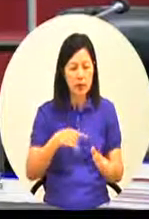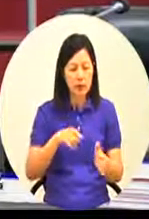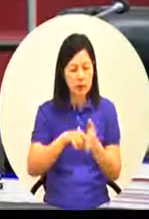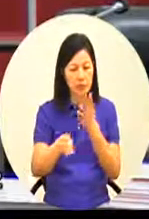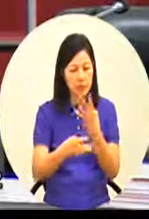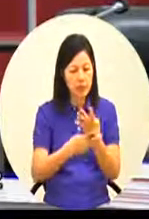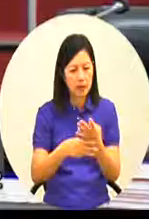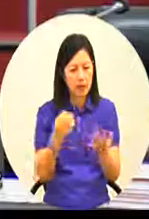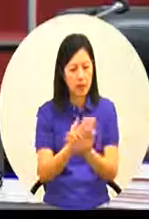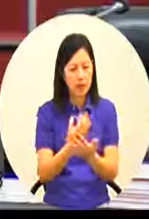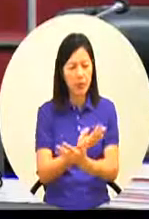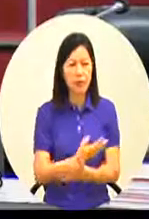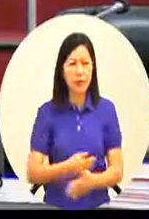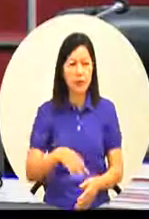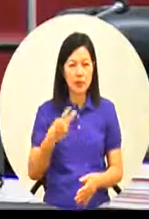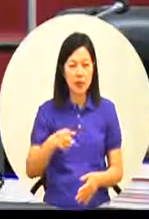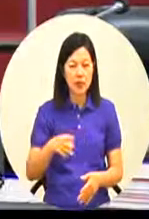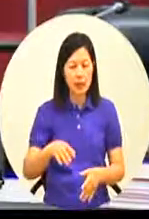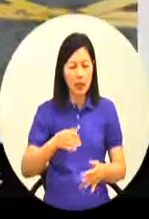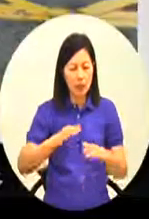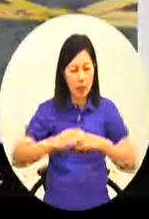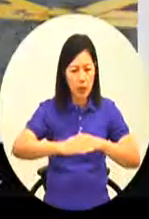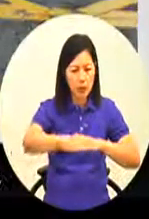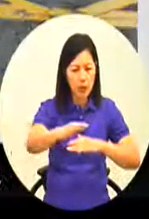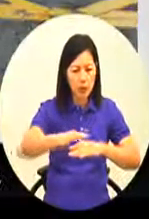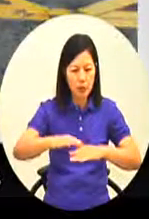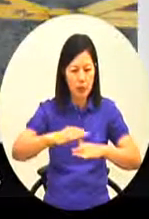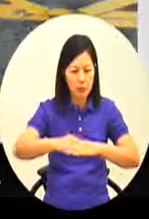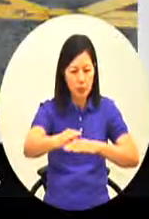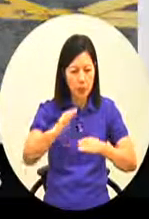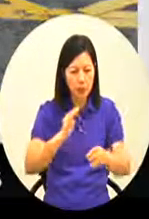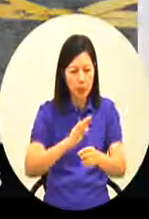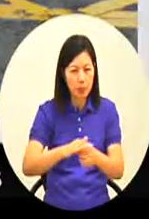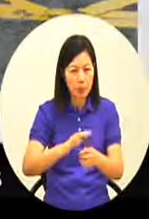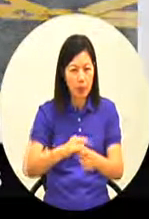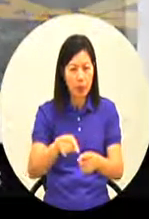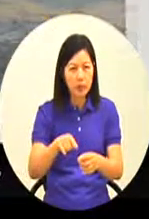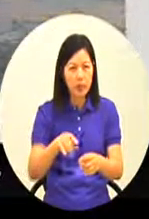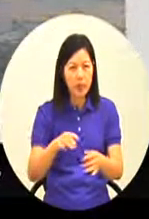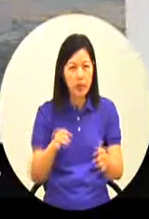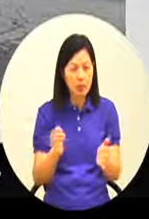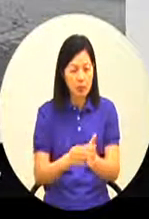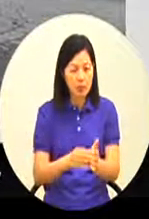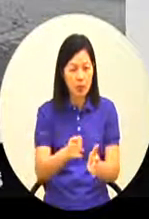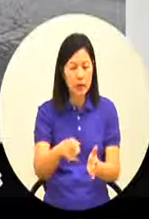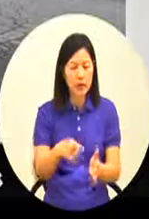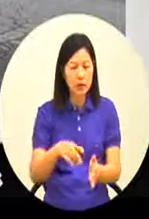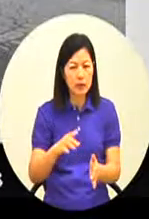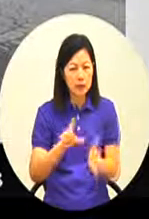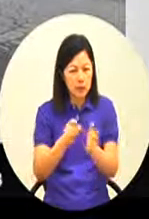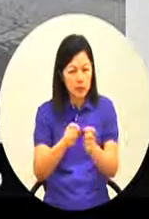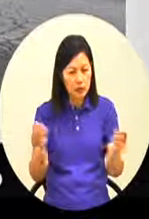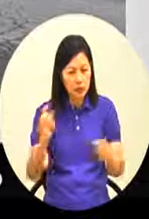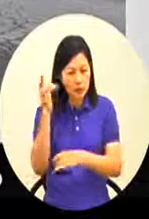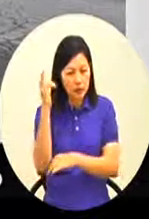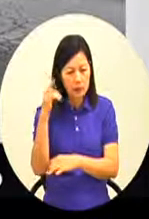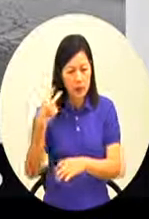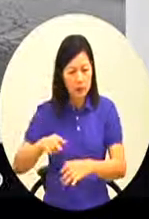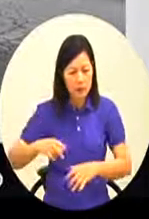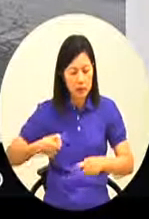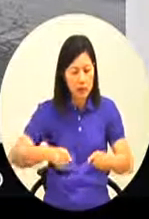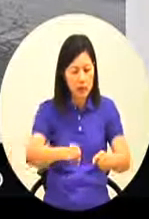道这个道路呢一铺完要有多久的时间要让它夯实。我可能也不知道这些道路铺过